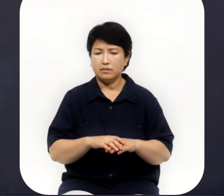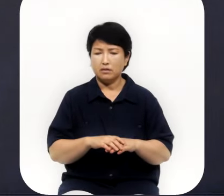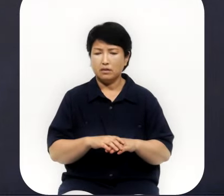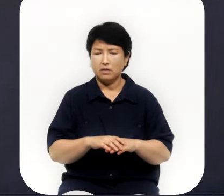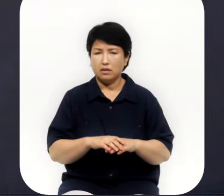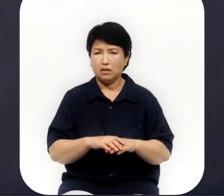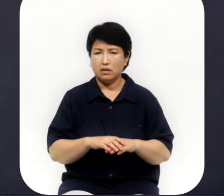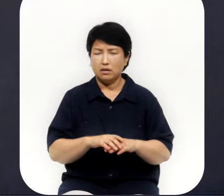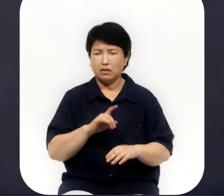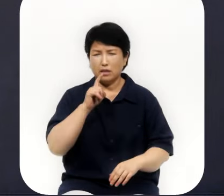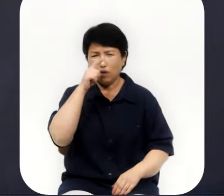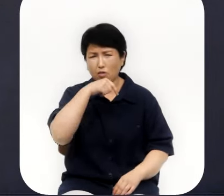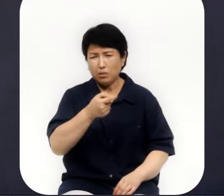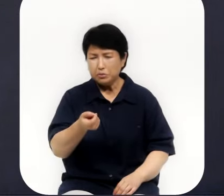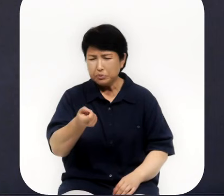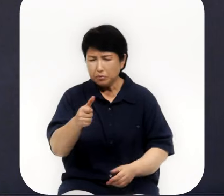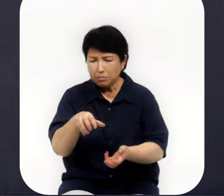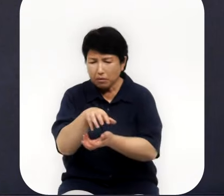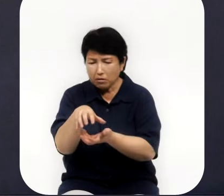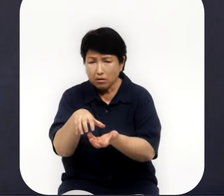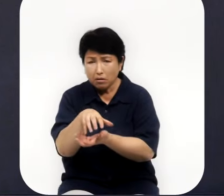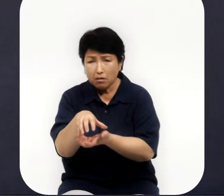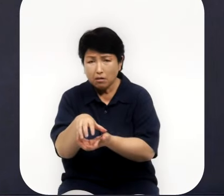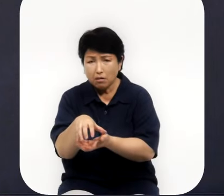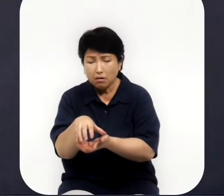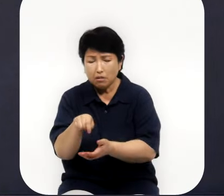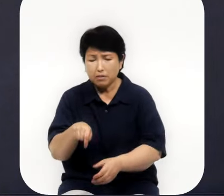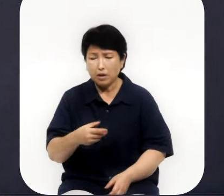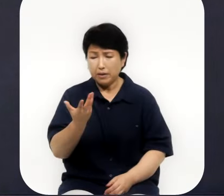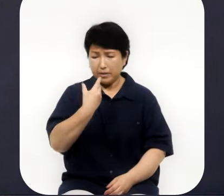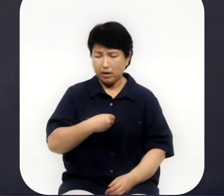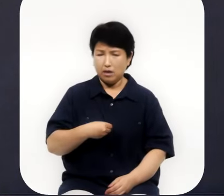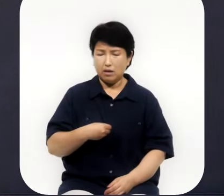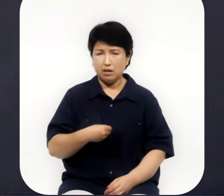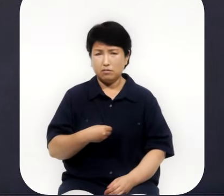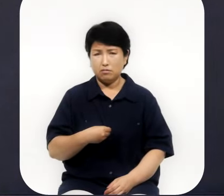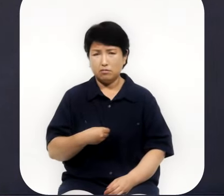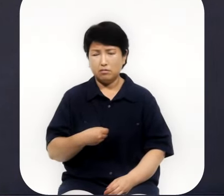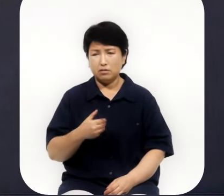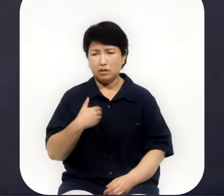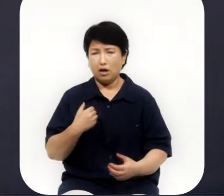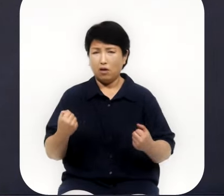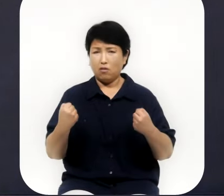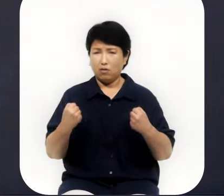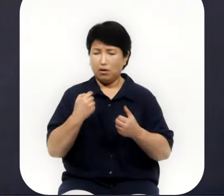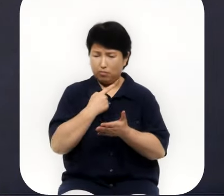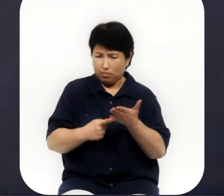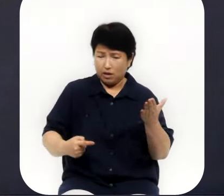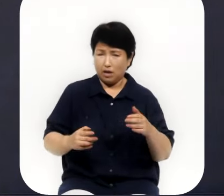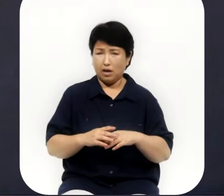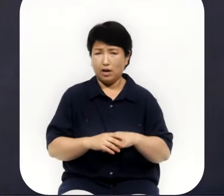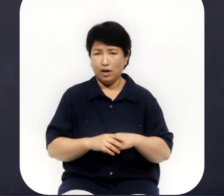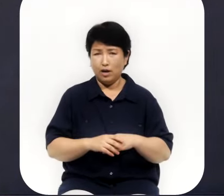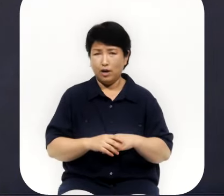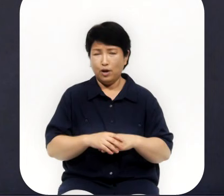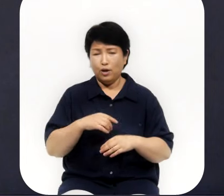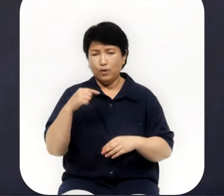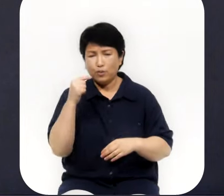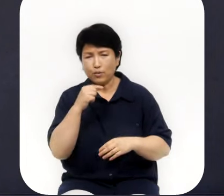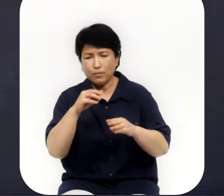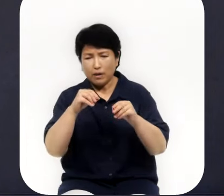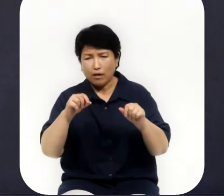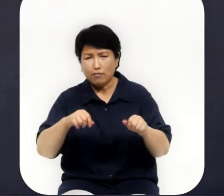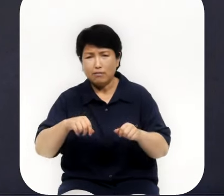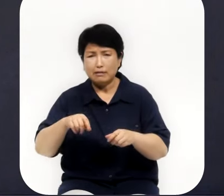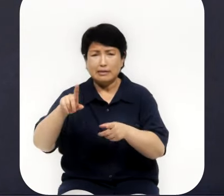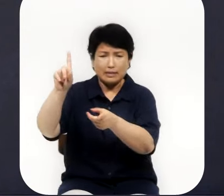적게 함유량이 당장 우리 건강을 막 해치는 소금을 사재기 하고 생선을 안 먹게